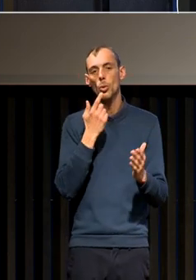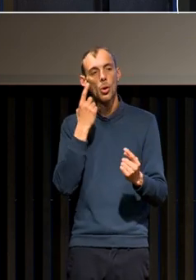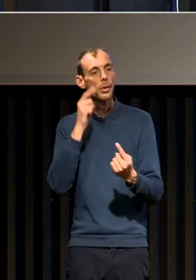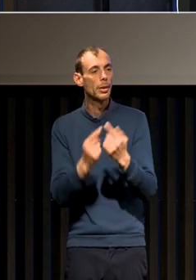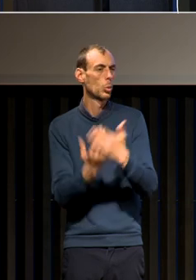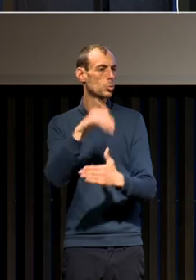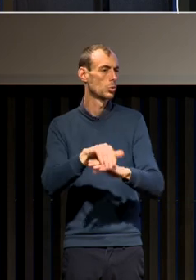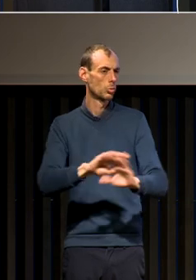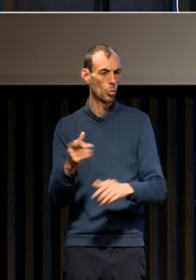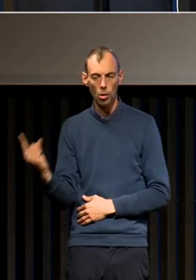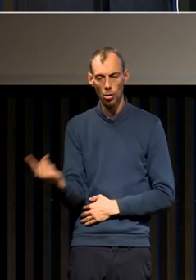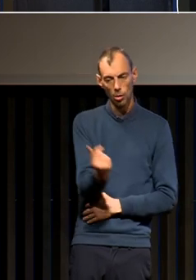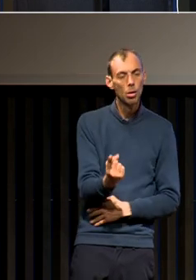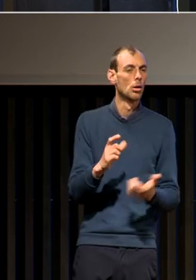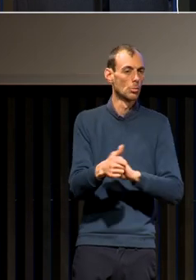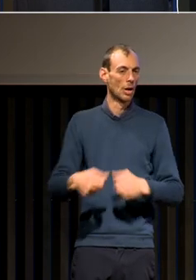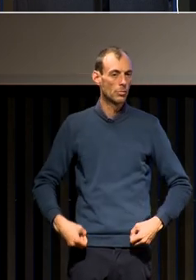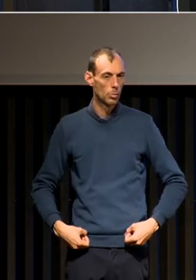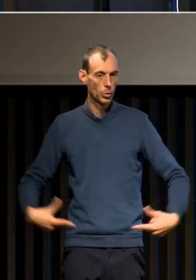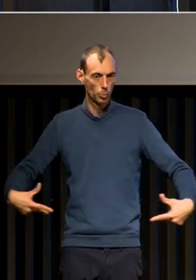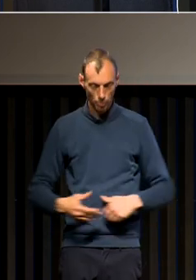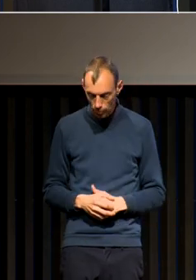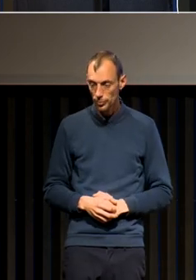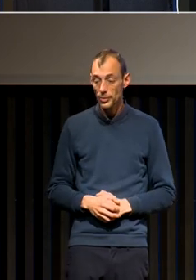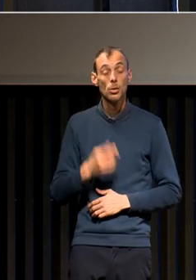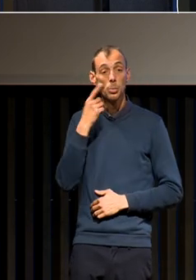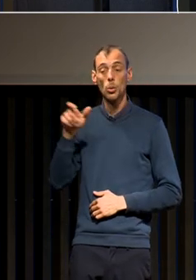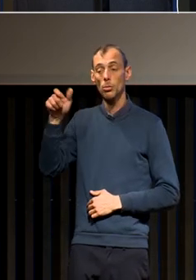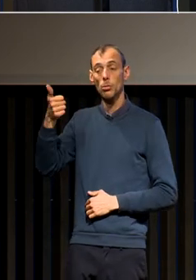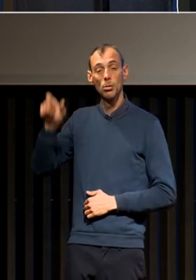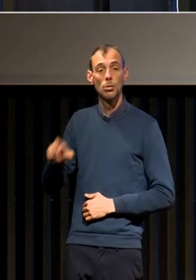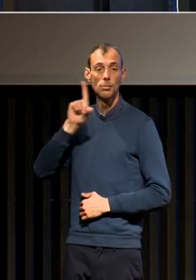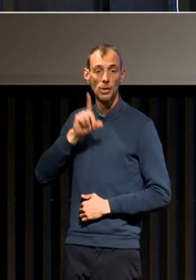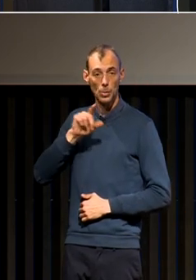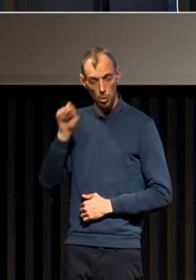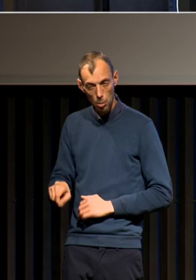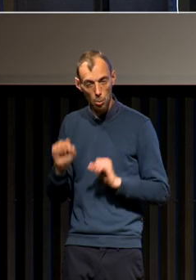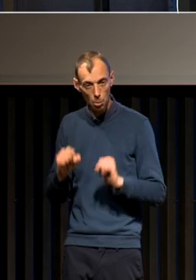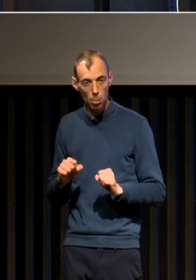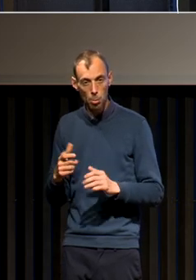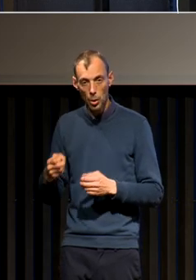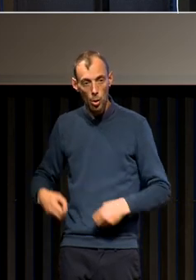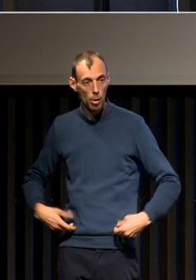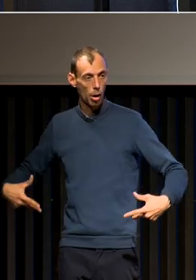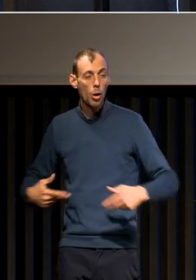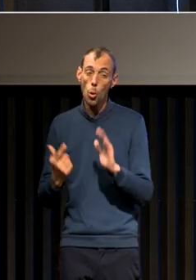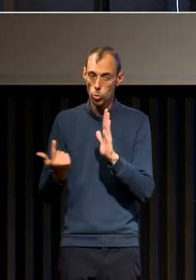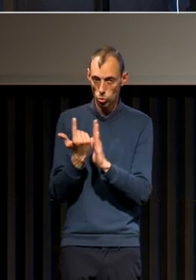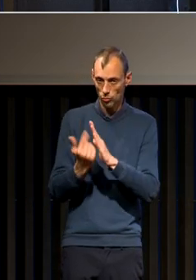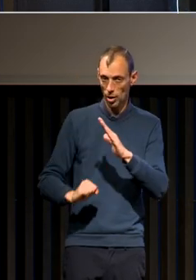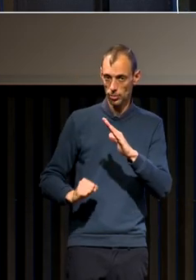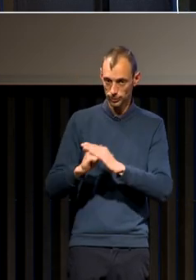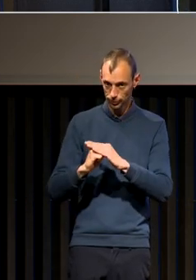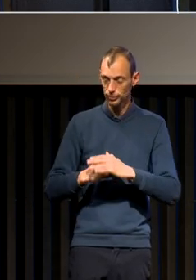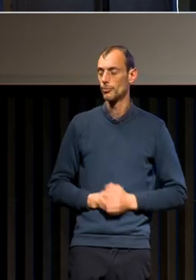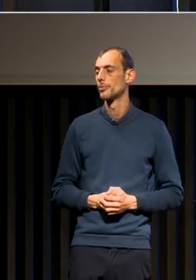Une donneuse peut donner maximum 2 fois, 2 ponctions par donneuse. Pour un donneur,